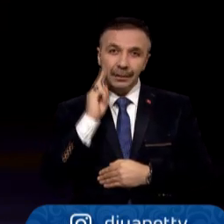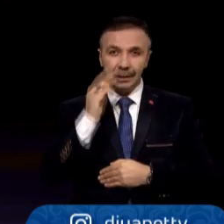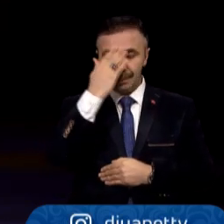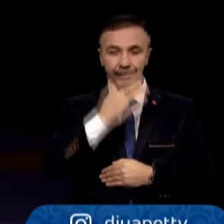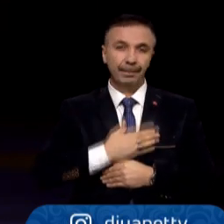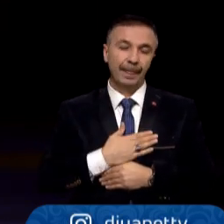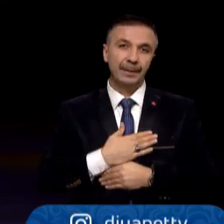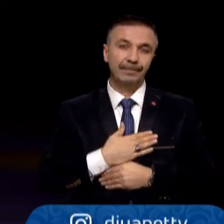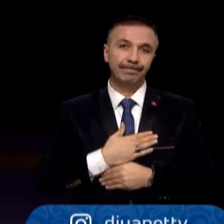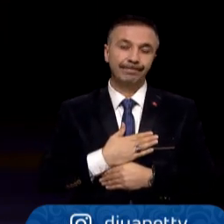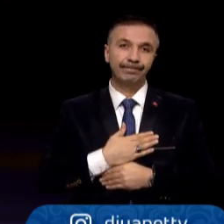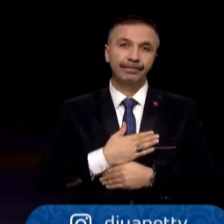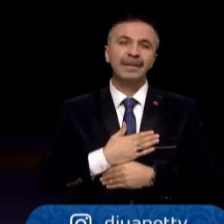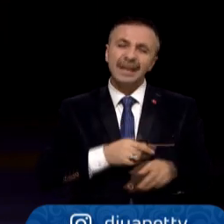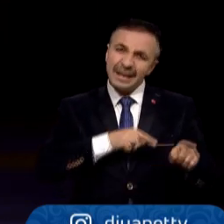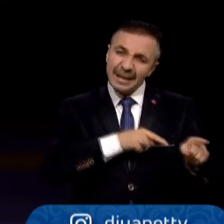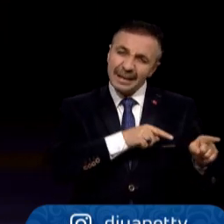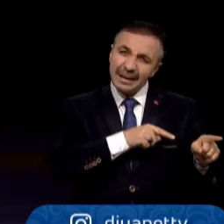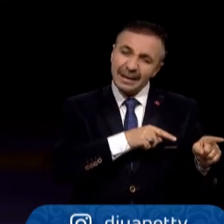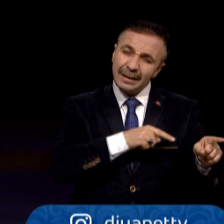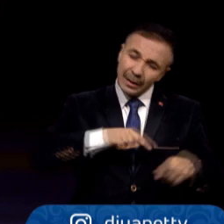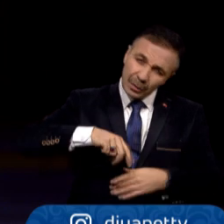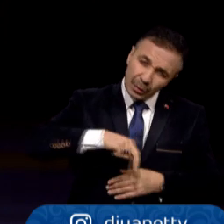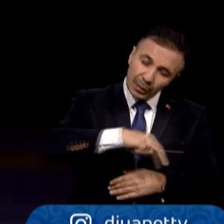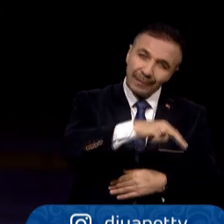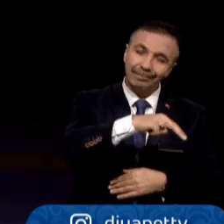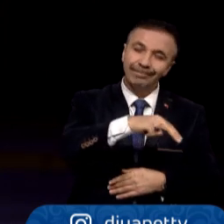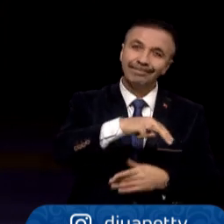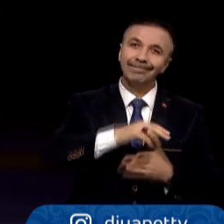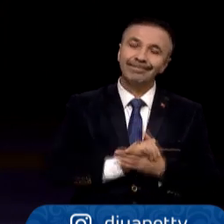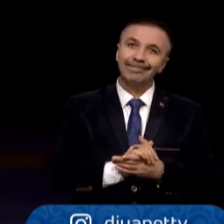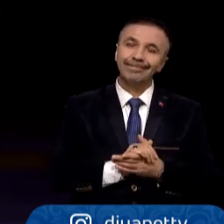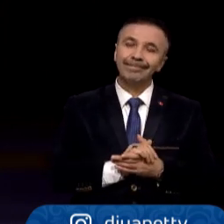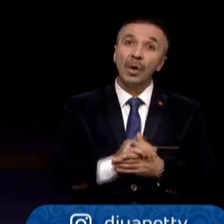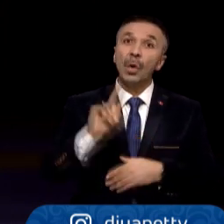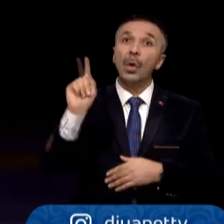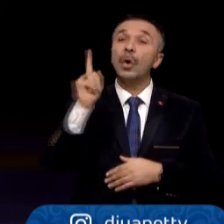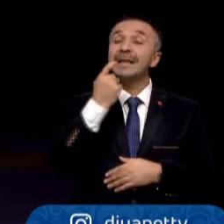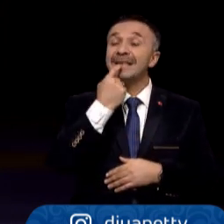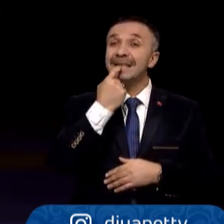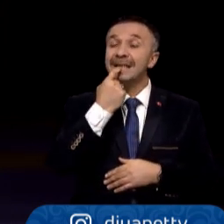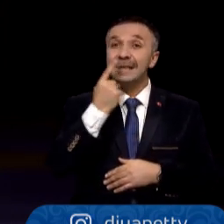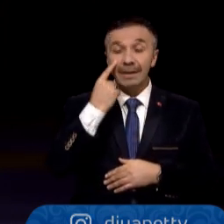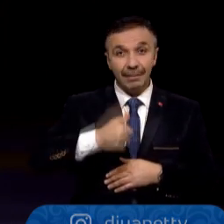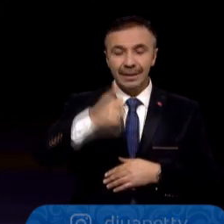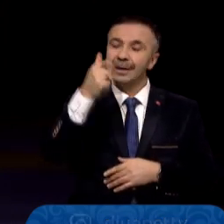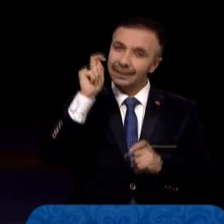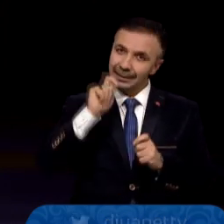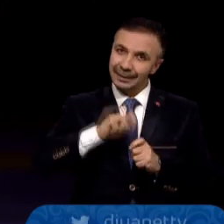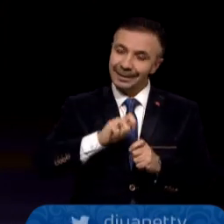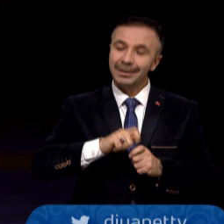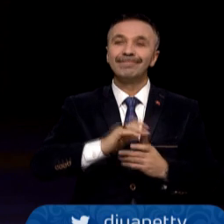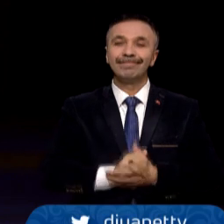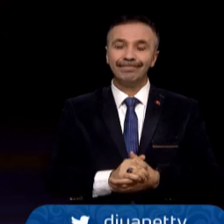Sallallahu Aleyhi ve Sellem efendimizin izlerine basa basa yürüyen 10 sene devlet başkanlığı